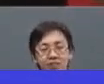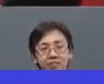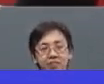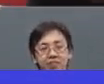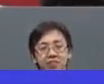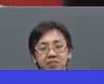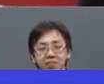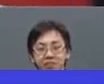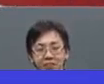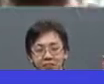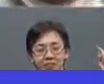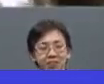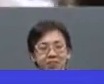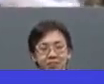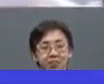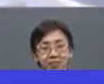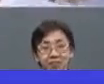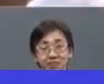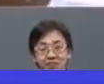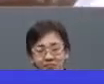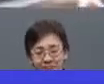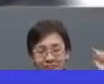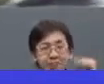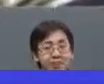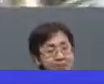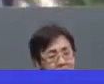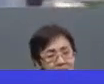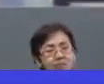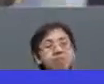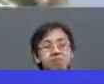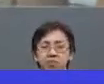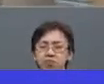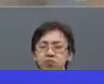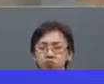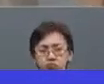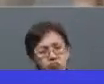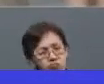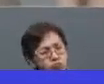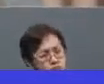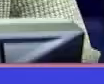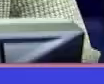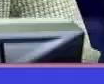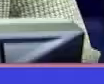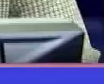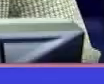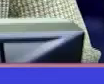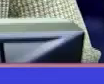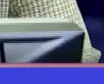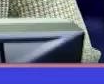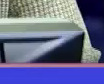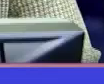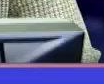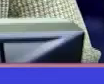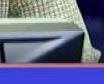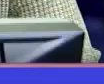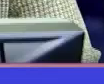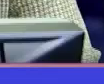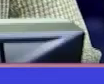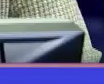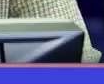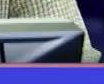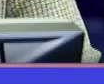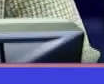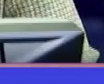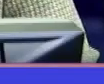จะนำไปเป็นเอ่อต้นแบบในการที่จะยกระดับเป็นไมระดับโลกฮะเป็นระดับโลกในปี 2028จะเป็นเจ้าภาพในการจัดนะ